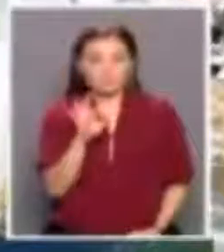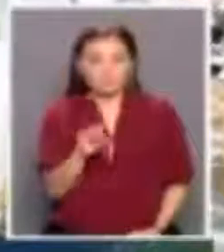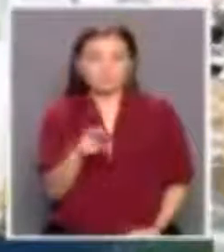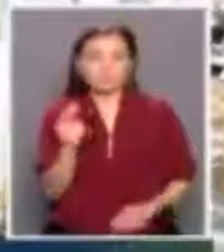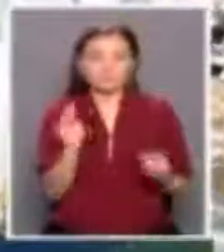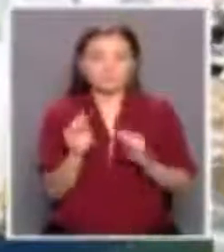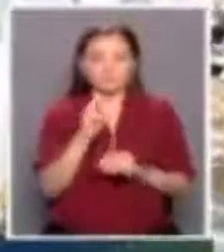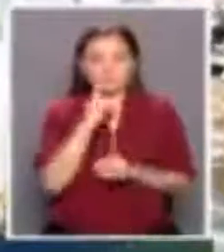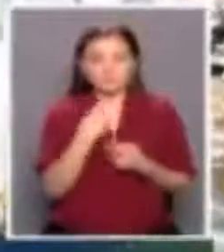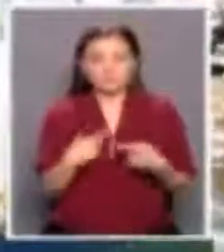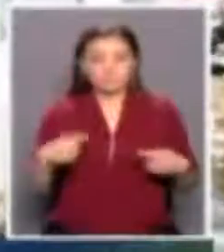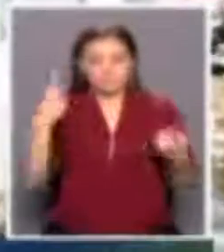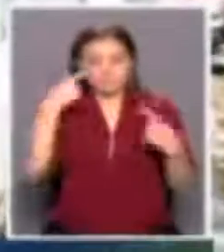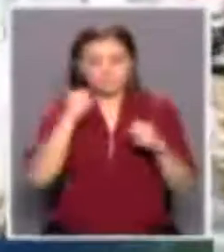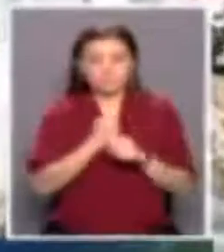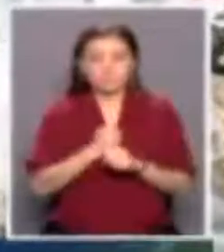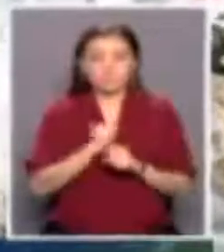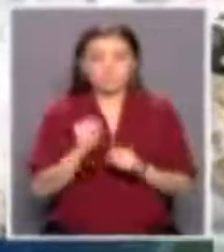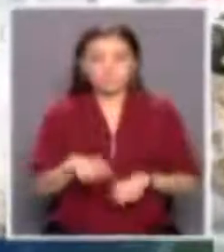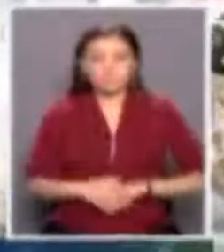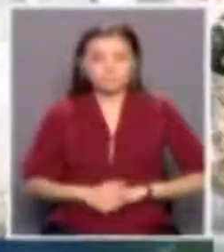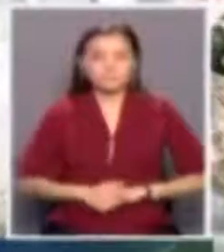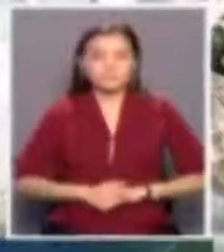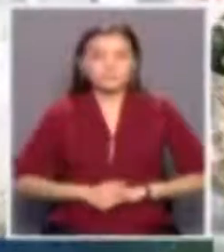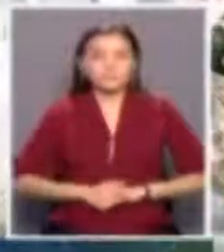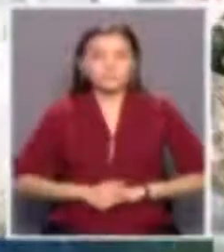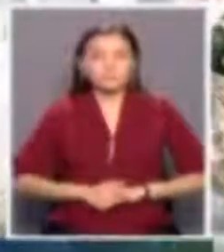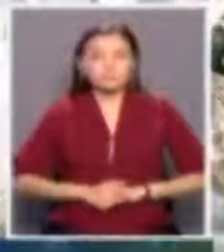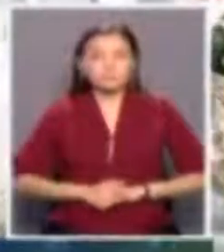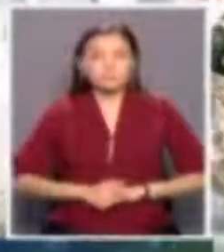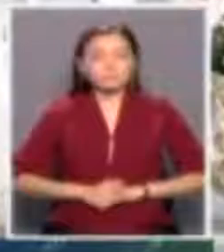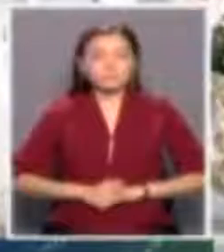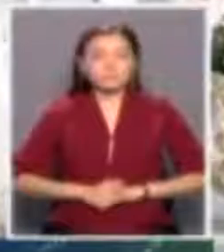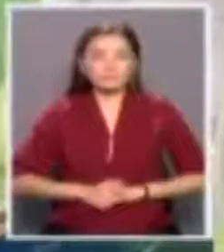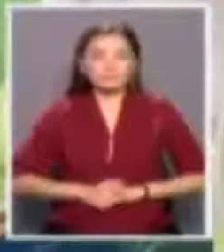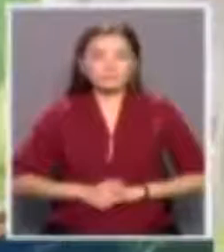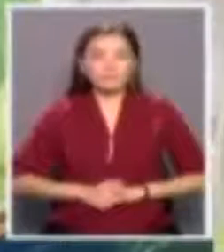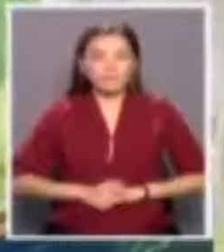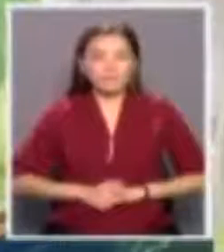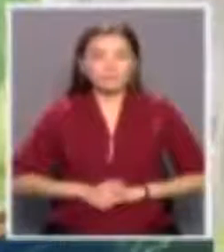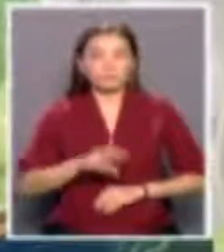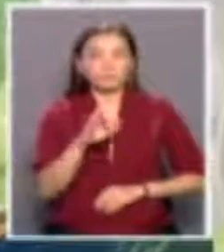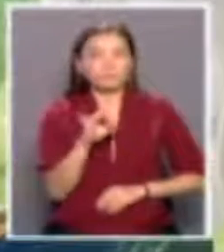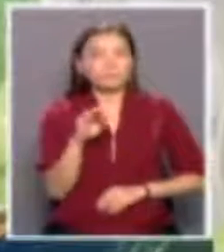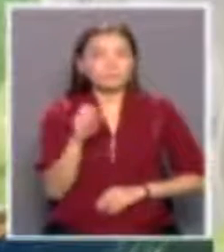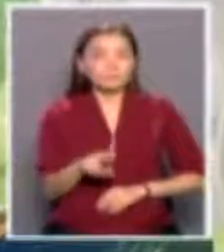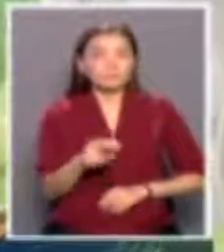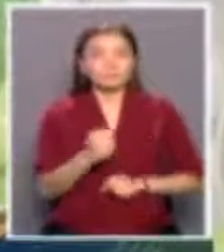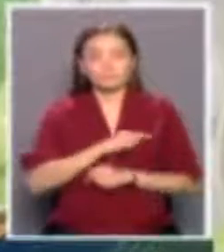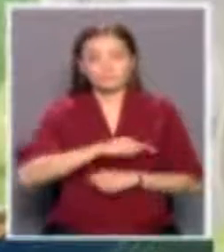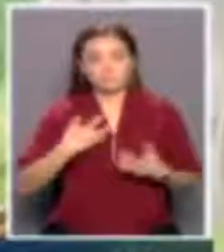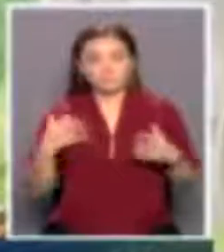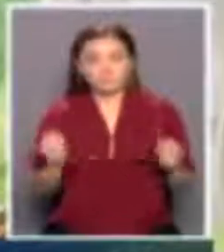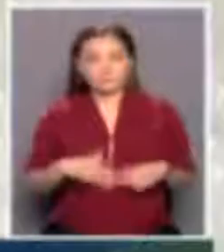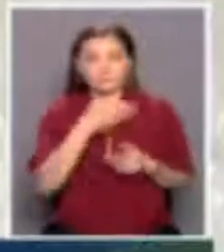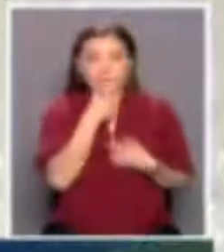сыртында тәтті кәмпиттері бар, соратын кәмпиттері бар. Бала қуанып қалады деген ойдамын. Меруерт Ақдәулетованың еңбекқорлығы